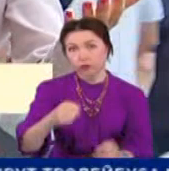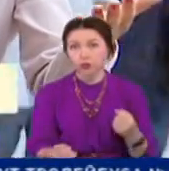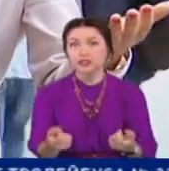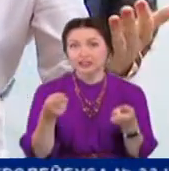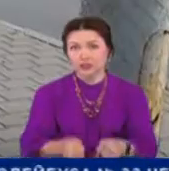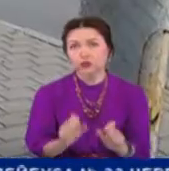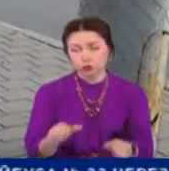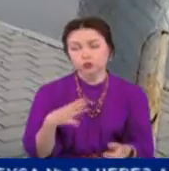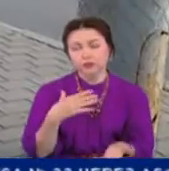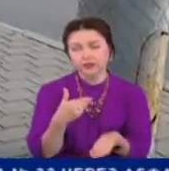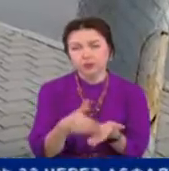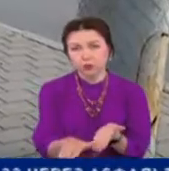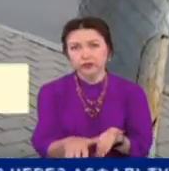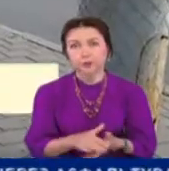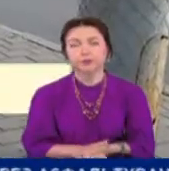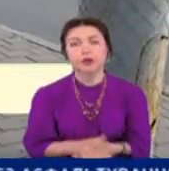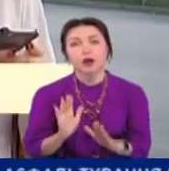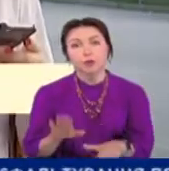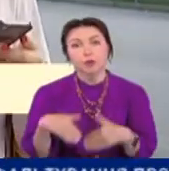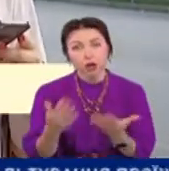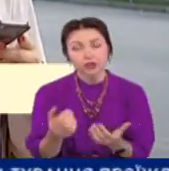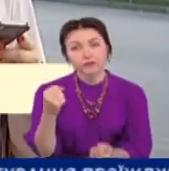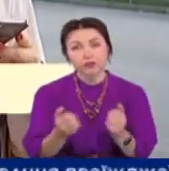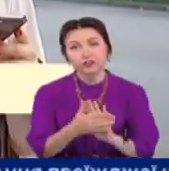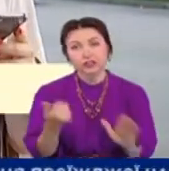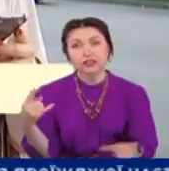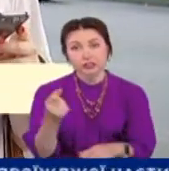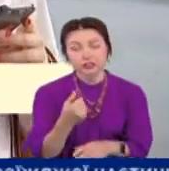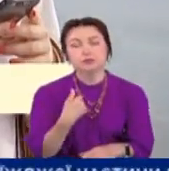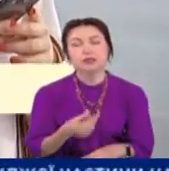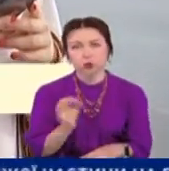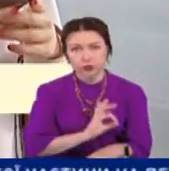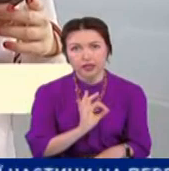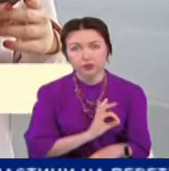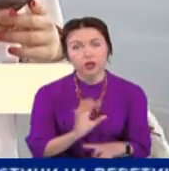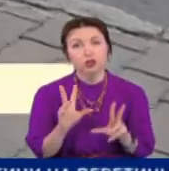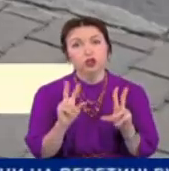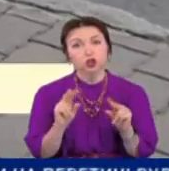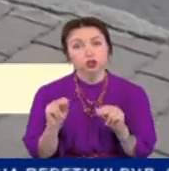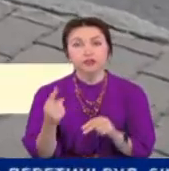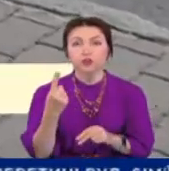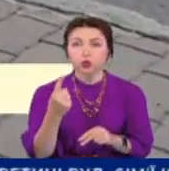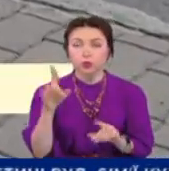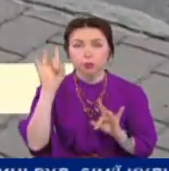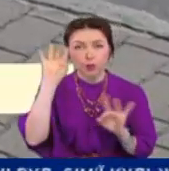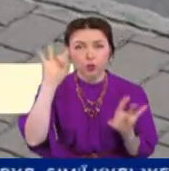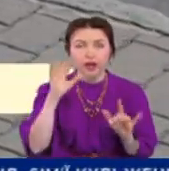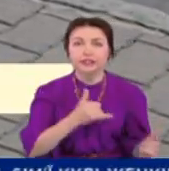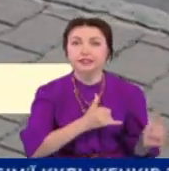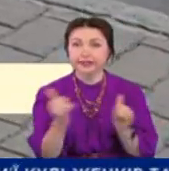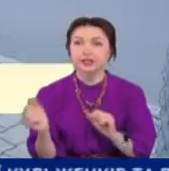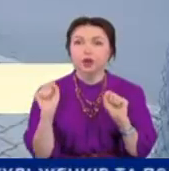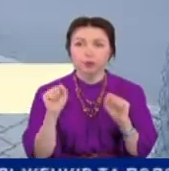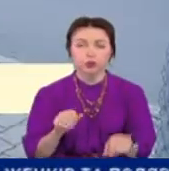можуть мені відмовити. Тому порадою водія викликати таксі ми скористаємося. На щастя, в одному з популярних сервісів